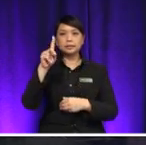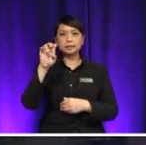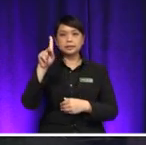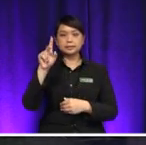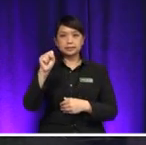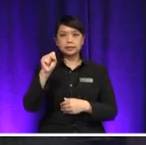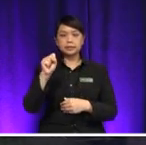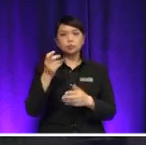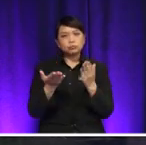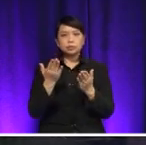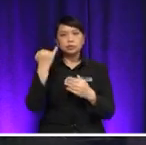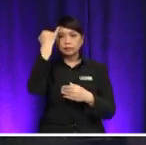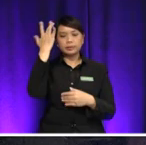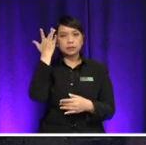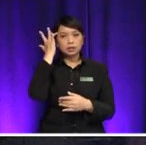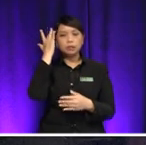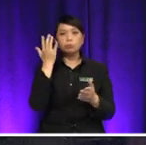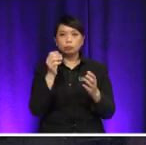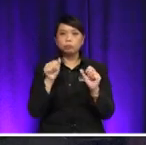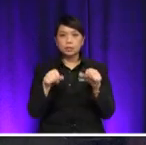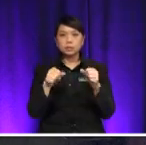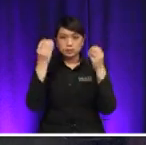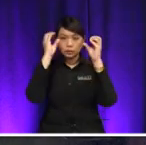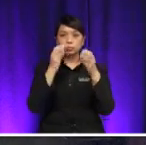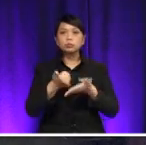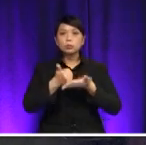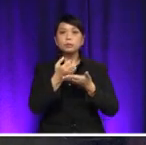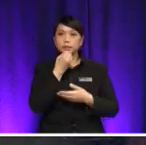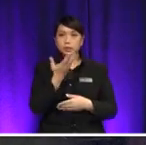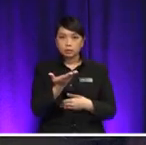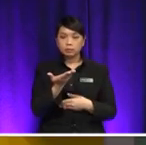belum jadi definisi